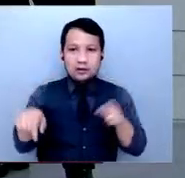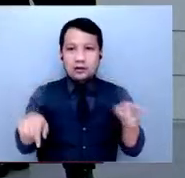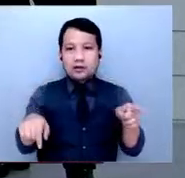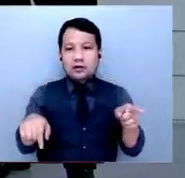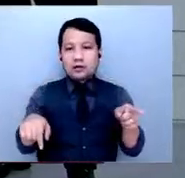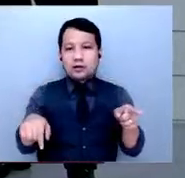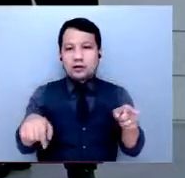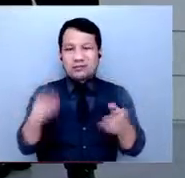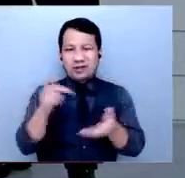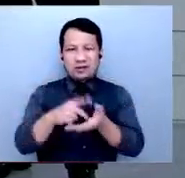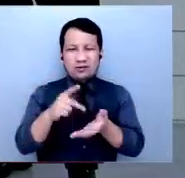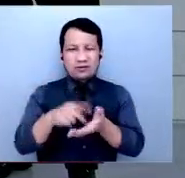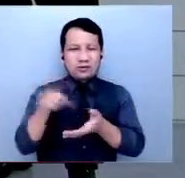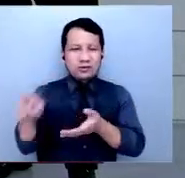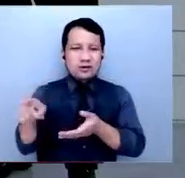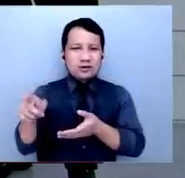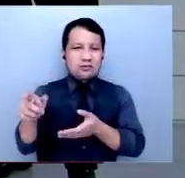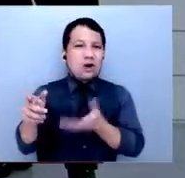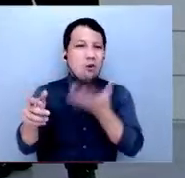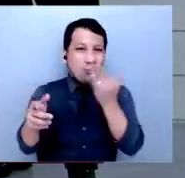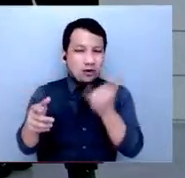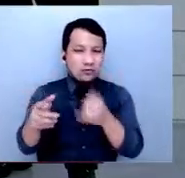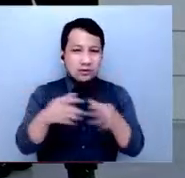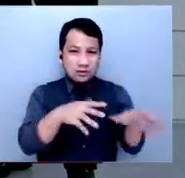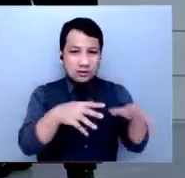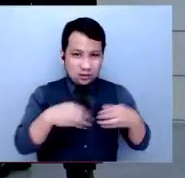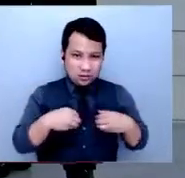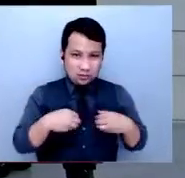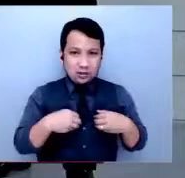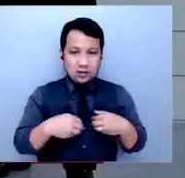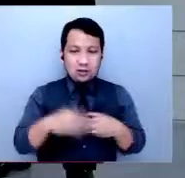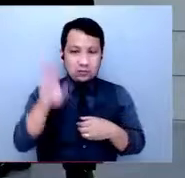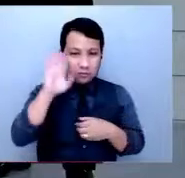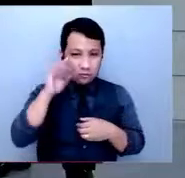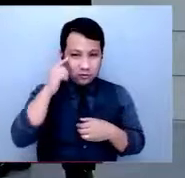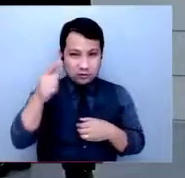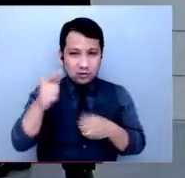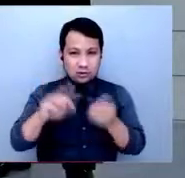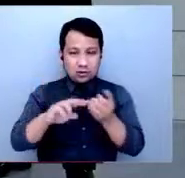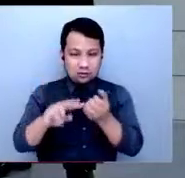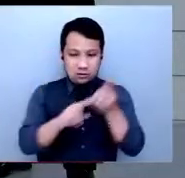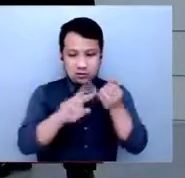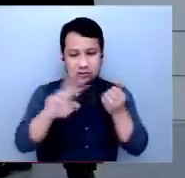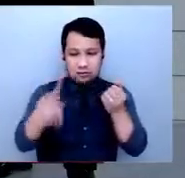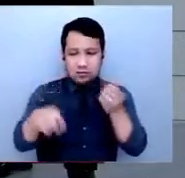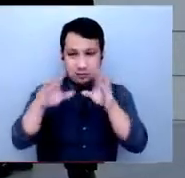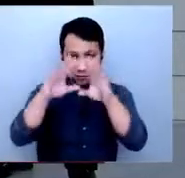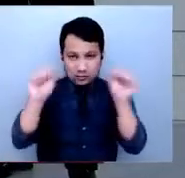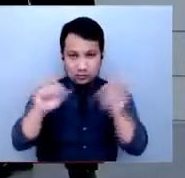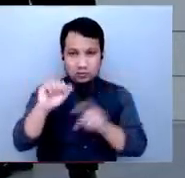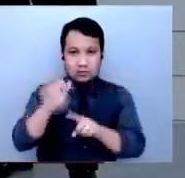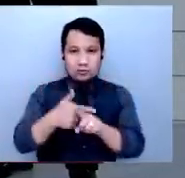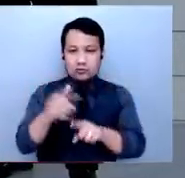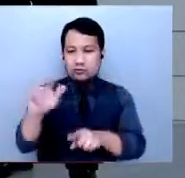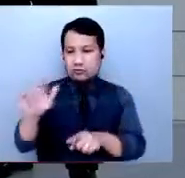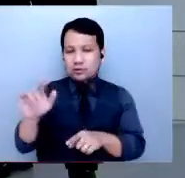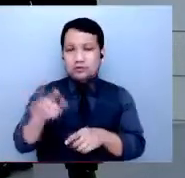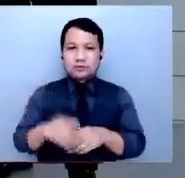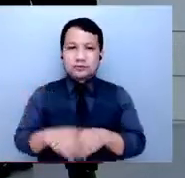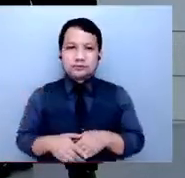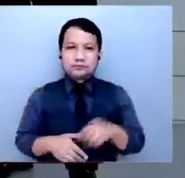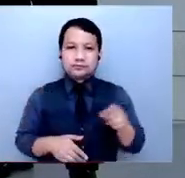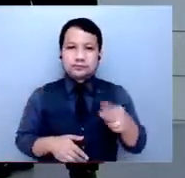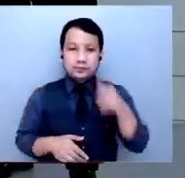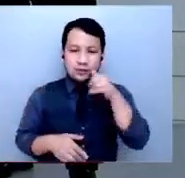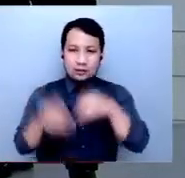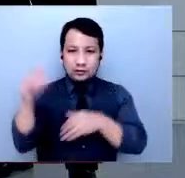pagkakulit sa kanyang ama na ampunin si Senator Bongo bilang kanyang vice-presidente. August 25 po yun. At kaninang hapon